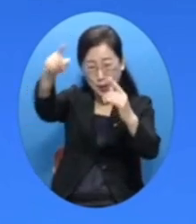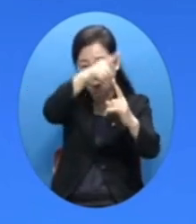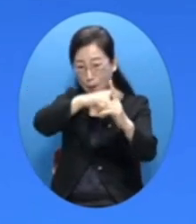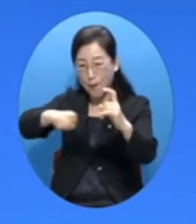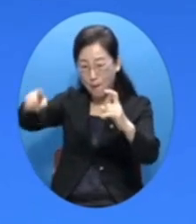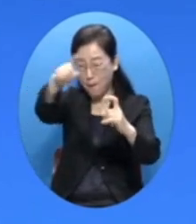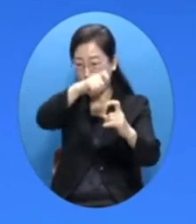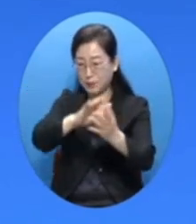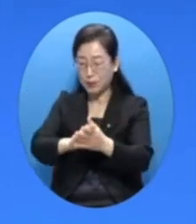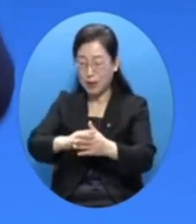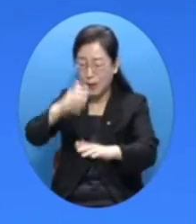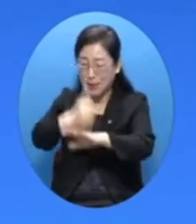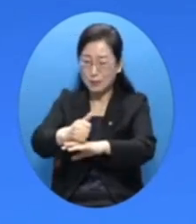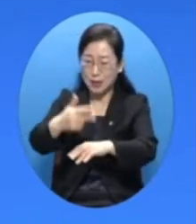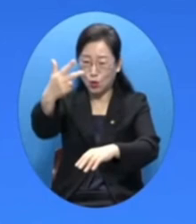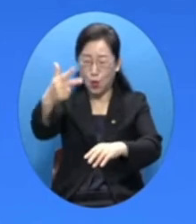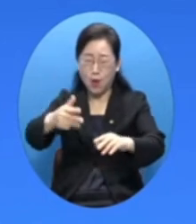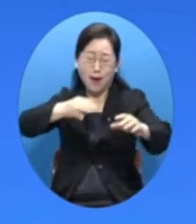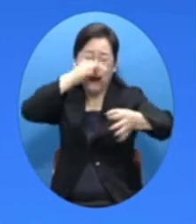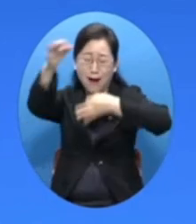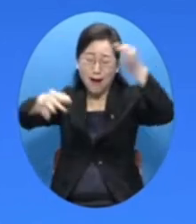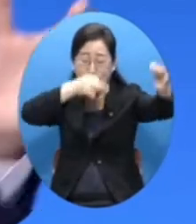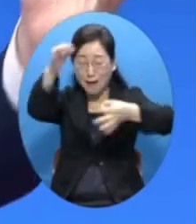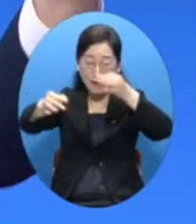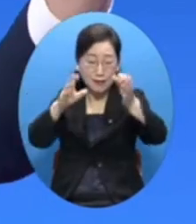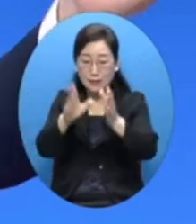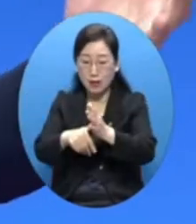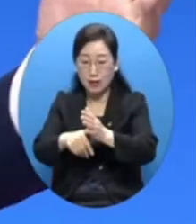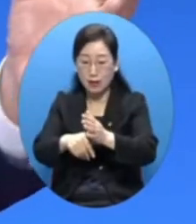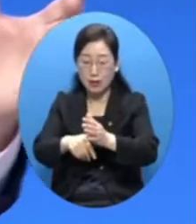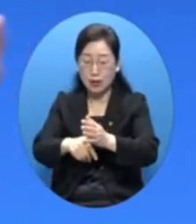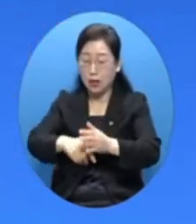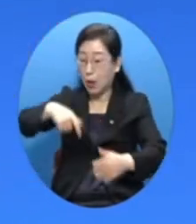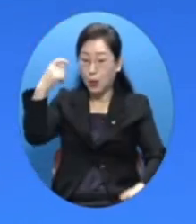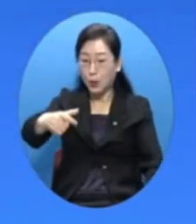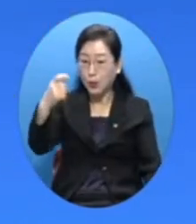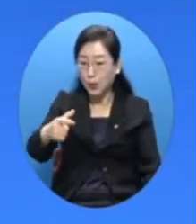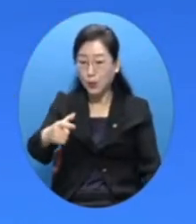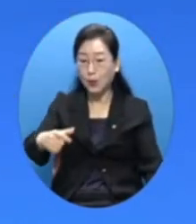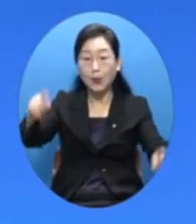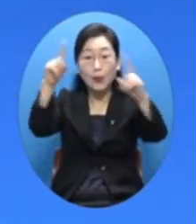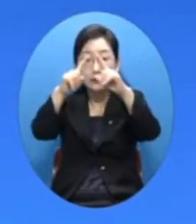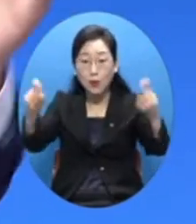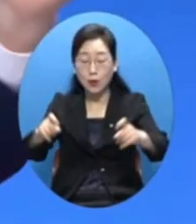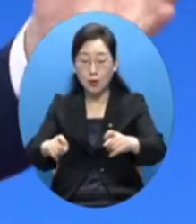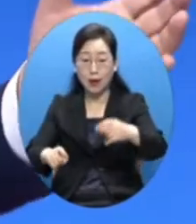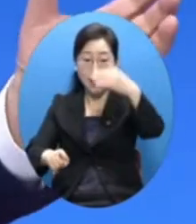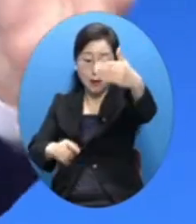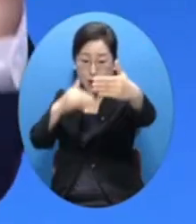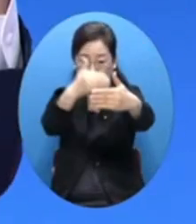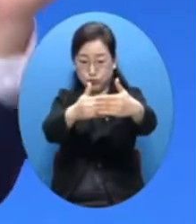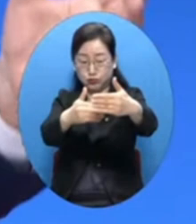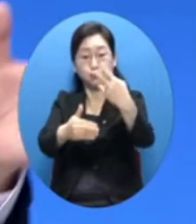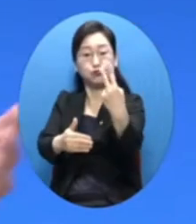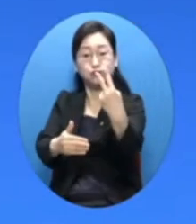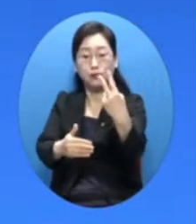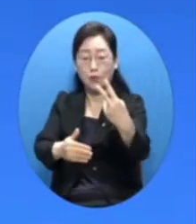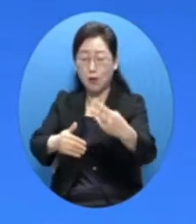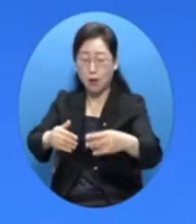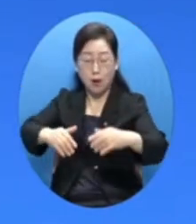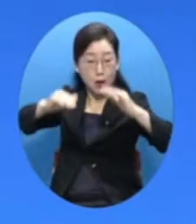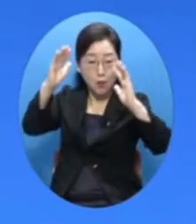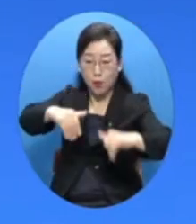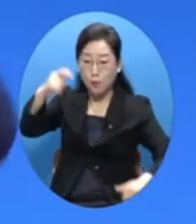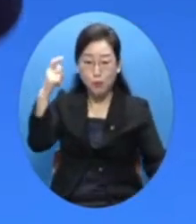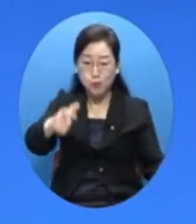저들이 간절히 주 앞에 외쳤을 때 그 난공불락의 성 두겹으로 지어져서 그 누구도 무너뜨리지